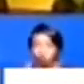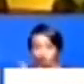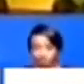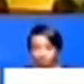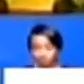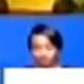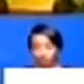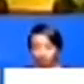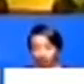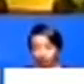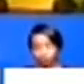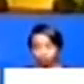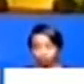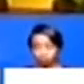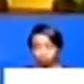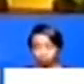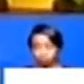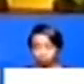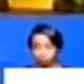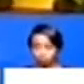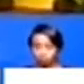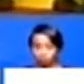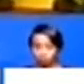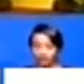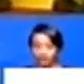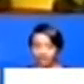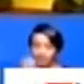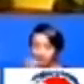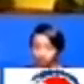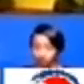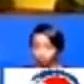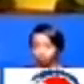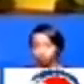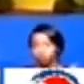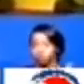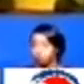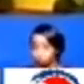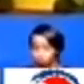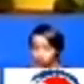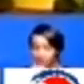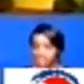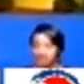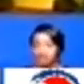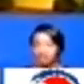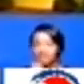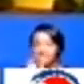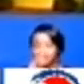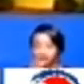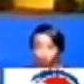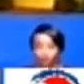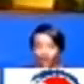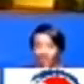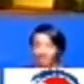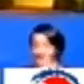okubanga ababuulira ani muwanguzi butereevu. Yes. So ensonga eyo nze kyendowooza nti ezo ensonga z'obadde